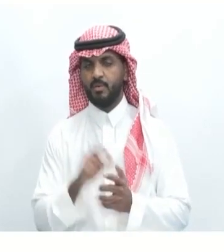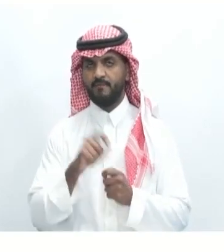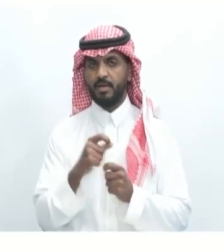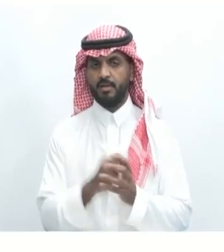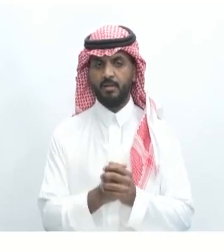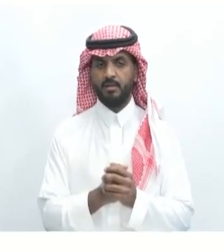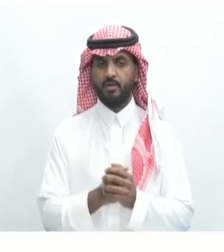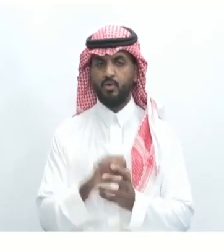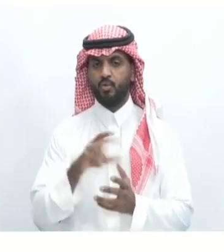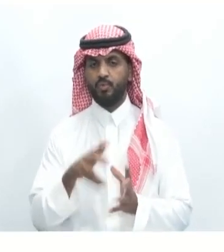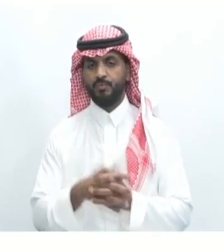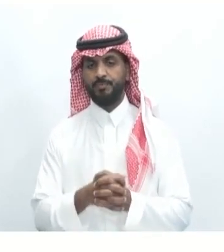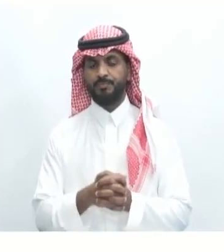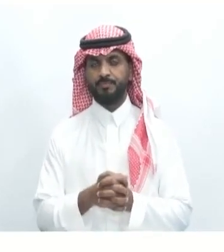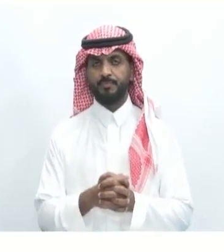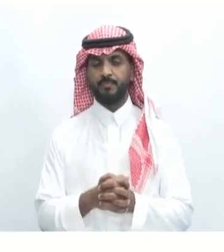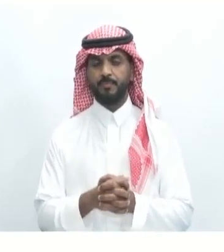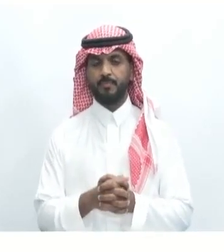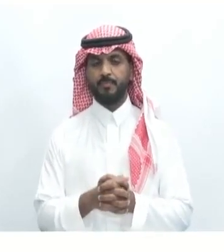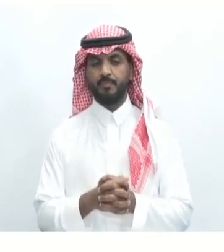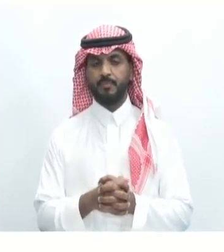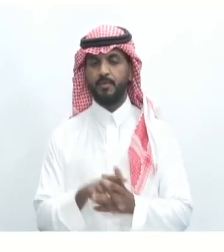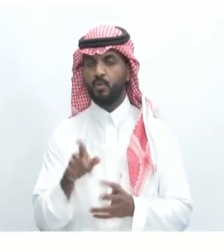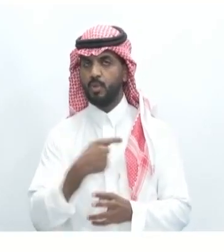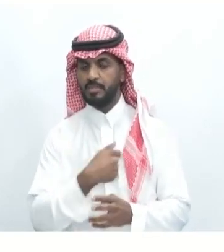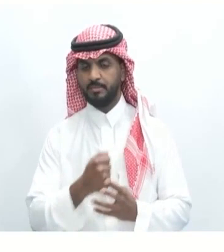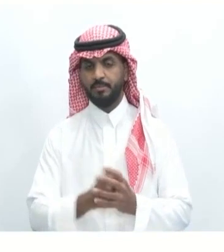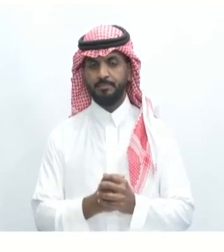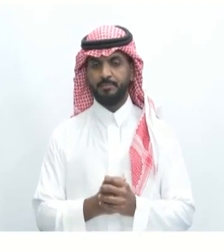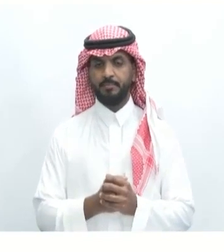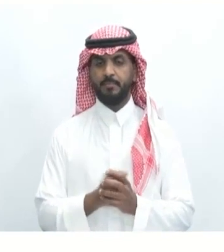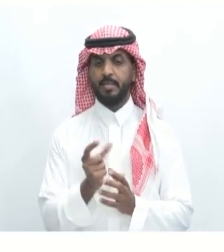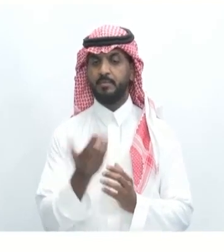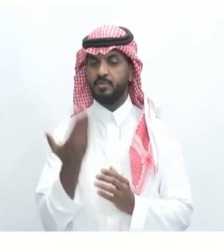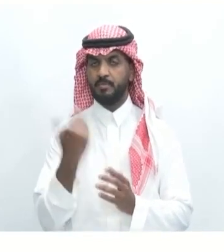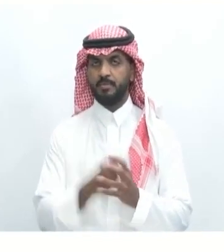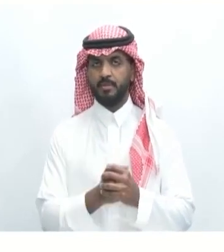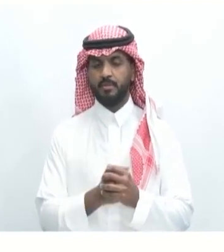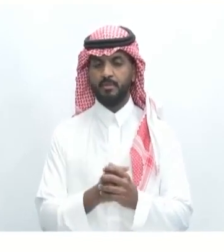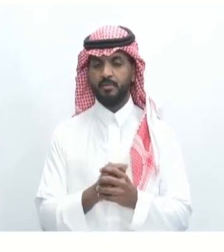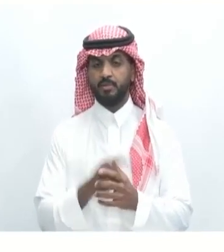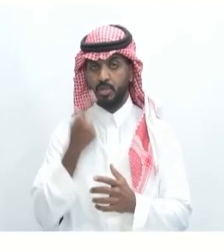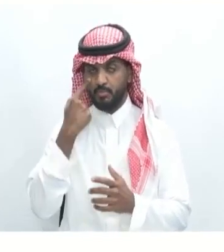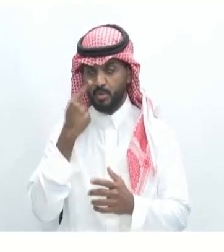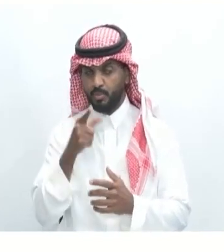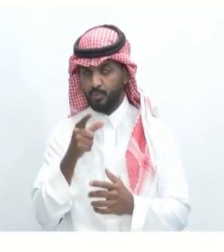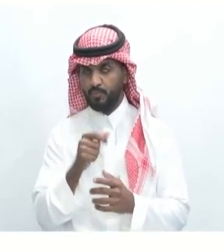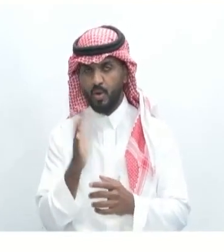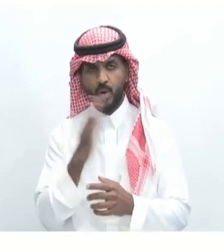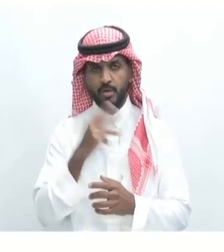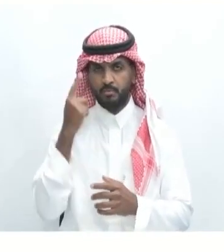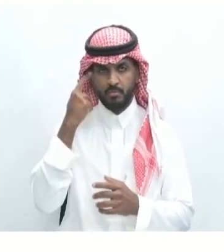افعال حروف احسنتم ممتاز نقول انها اسماء الكلمات السابقه هل هي